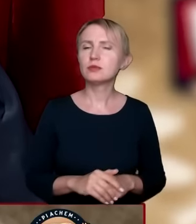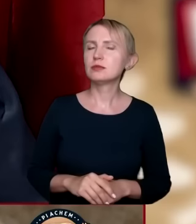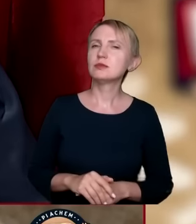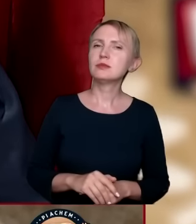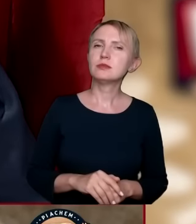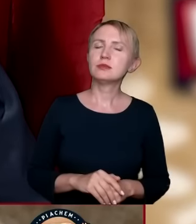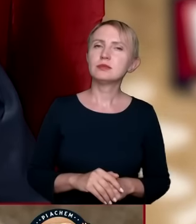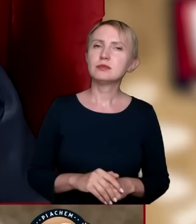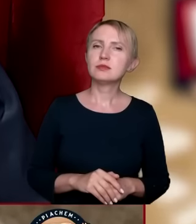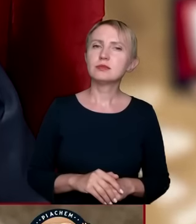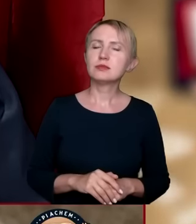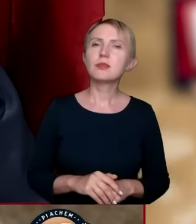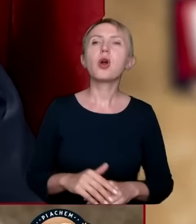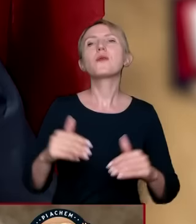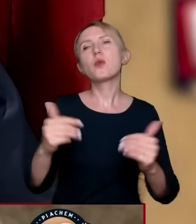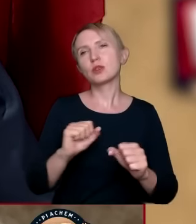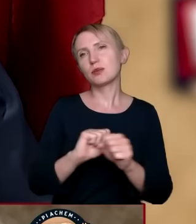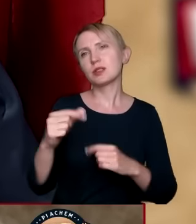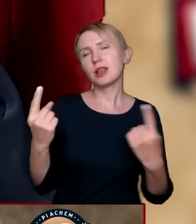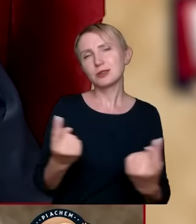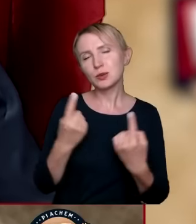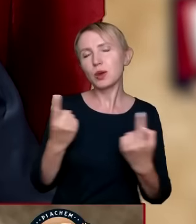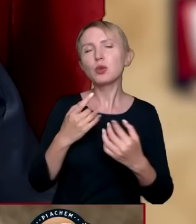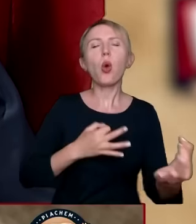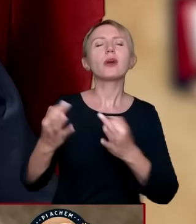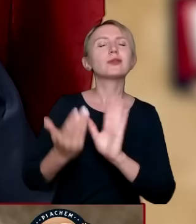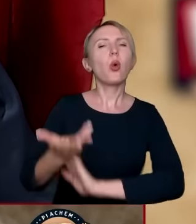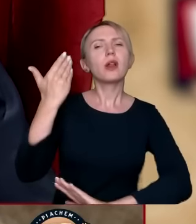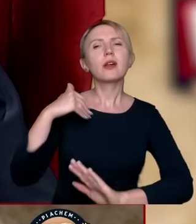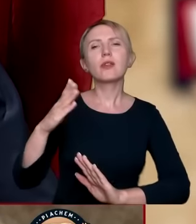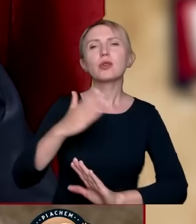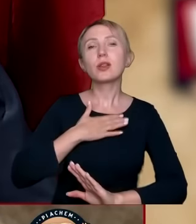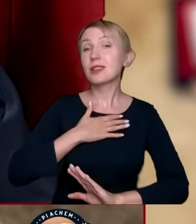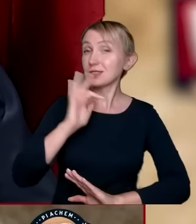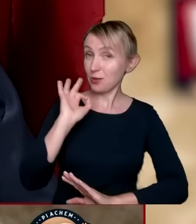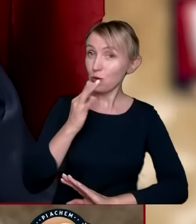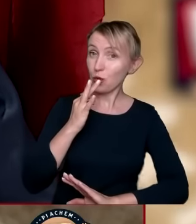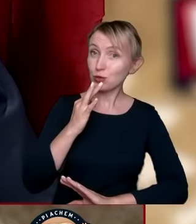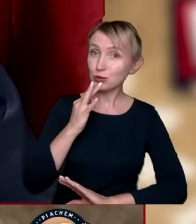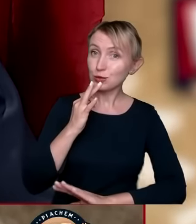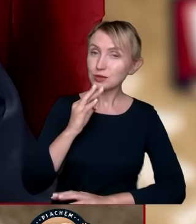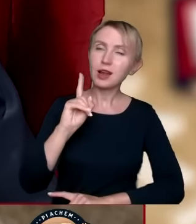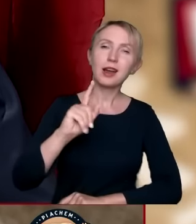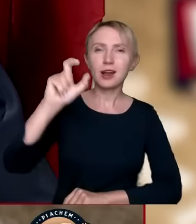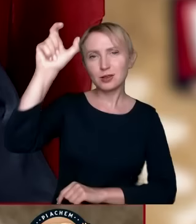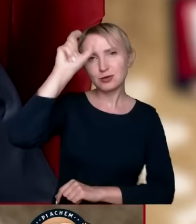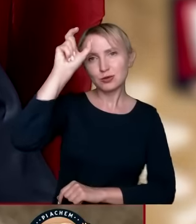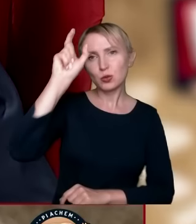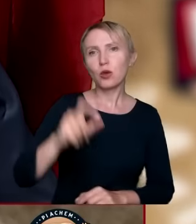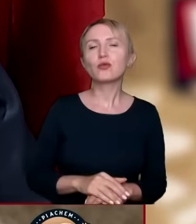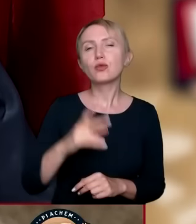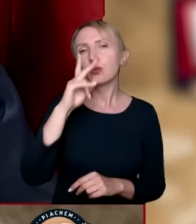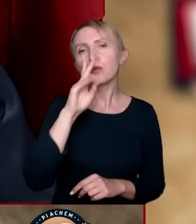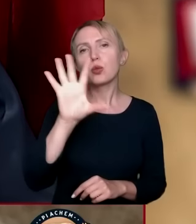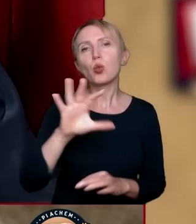może to być. Tak. To jest zamieszła historia. To jest nasza młodość. Ale jak człowiek popatrzy